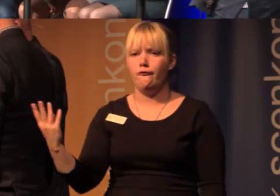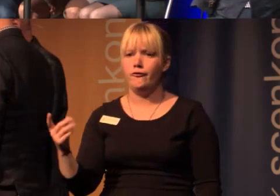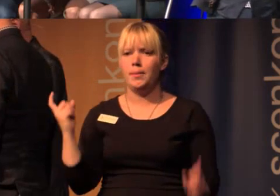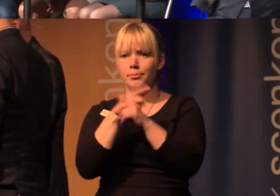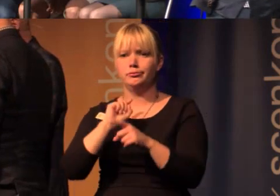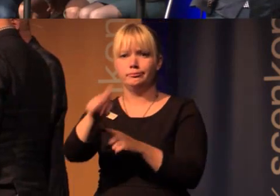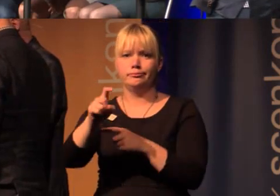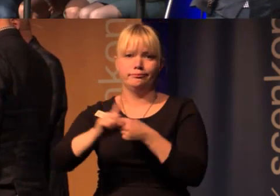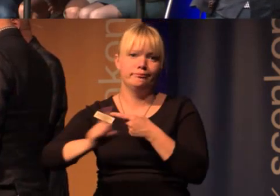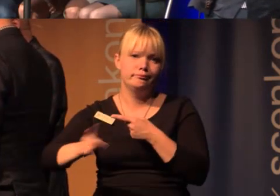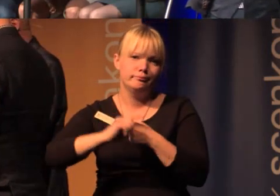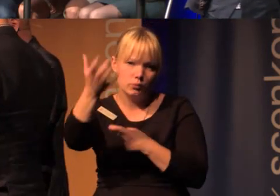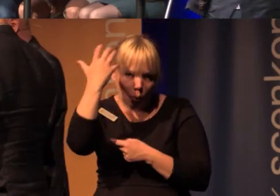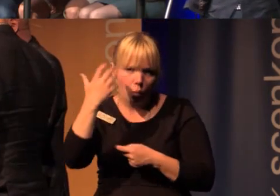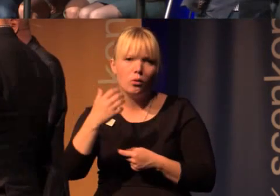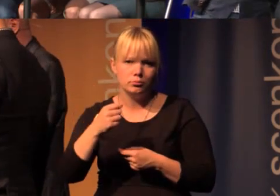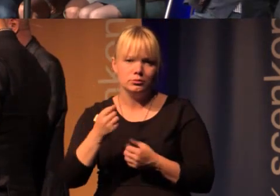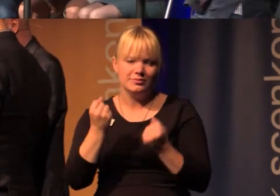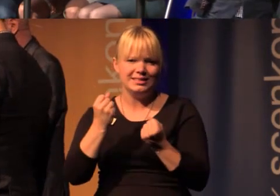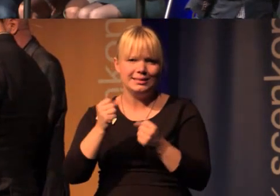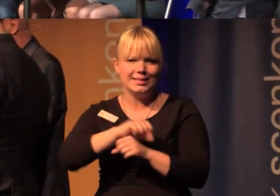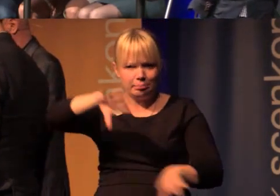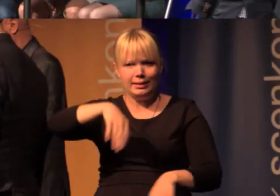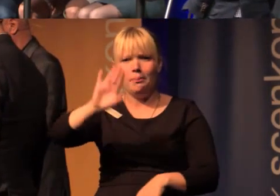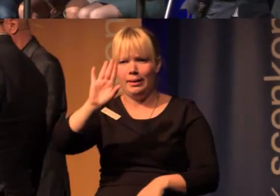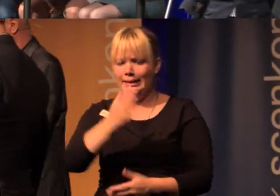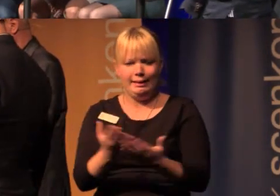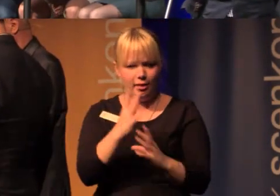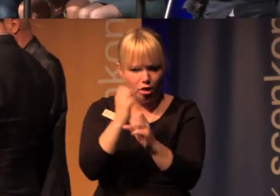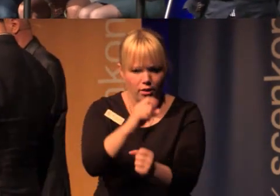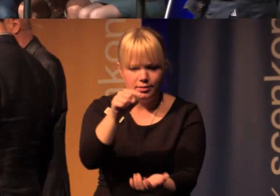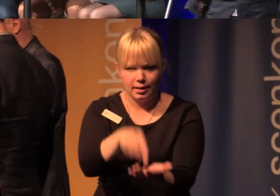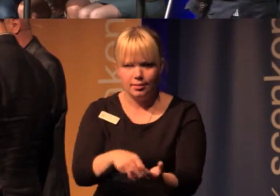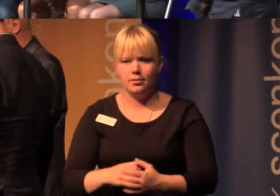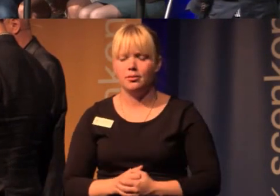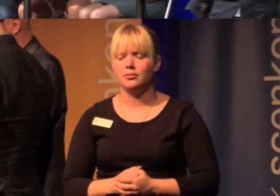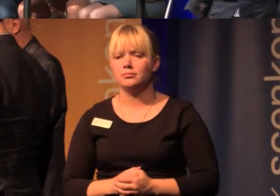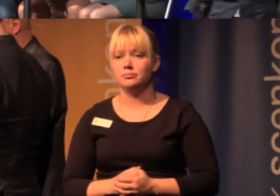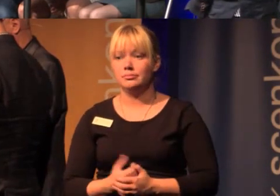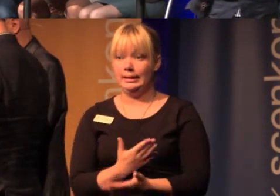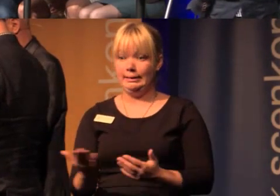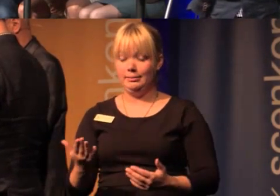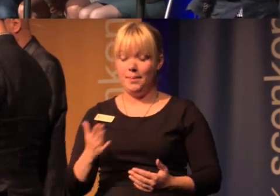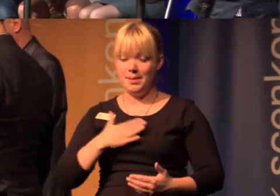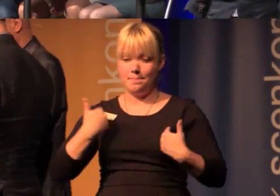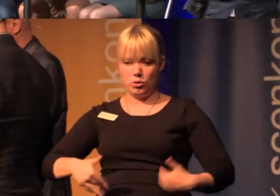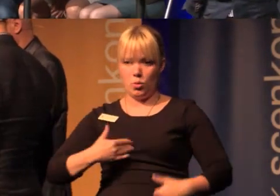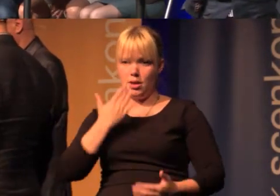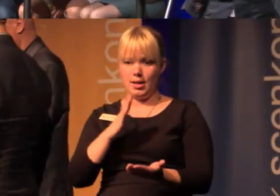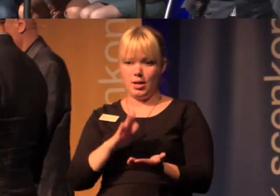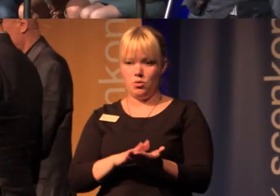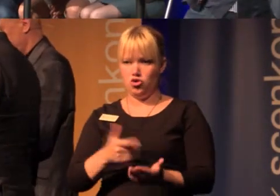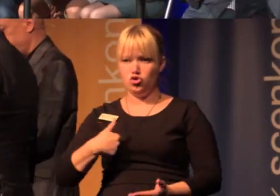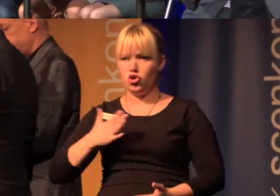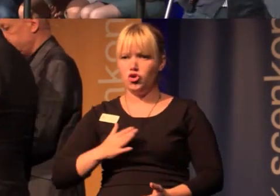dit. Jag tror också att vad man spelar, nu får man komma ihåg, det här är liksom min personliga rekommendation. Jag tycker inte att vi politiker ska bestämma vad man